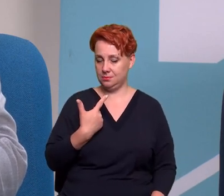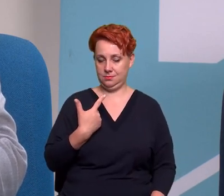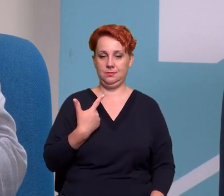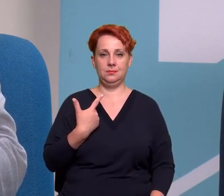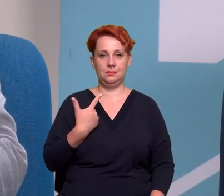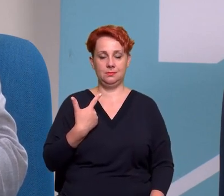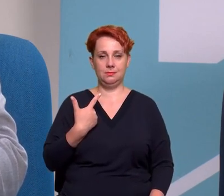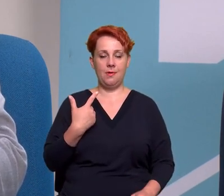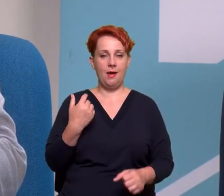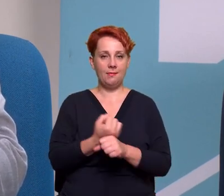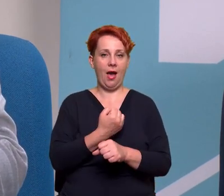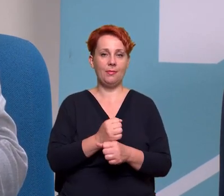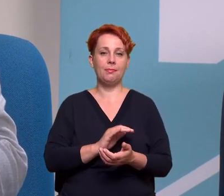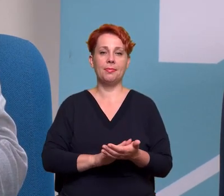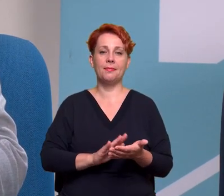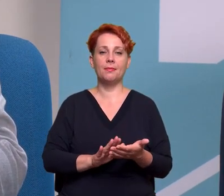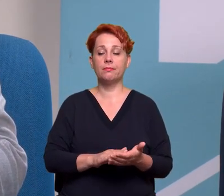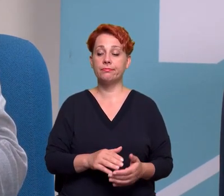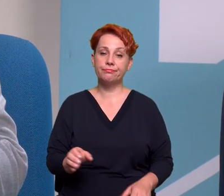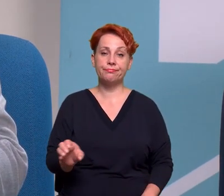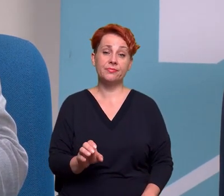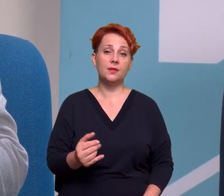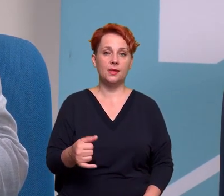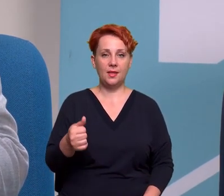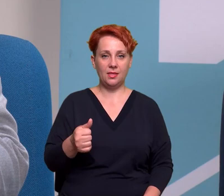można zrobić taki zabieg.